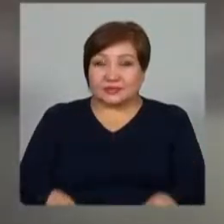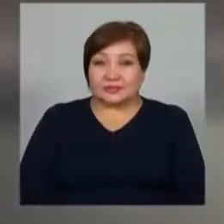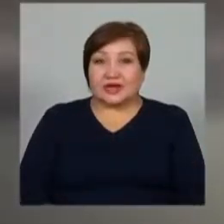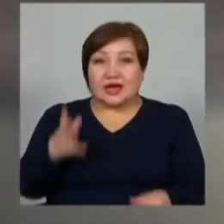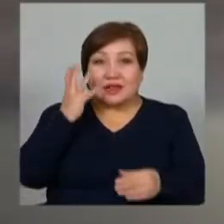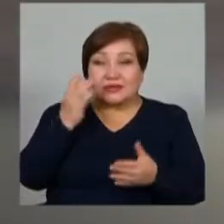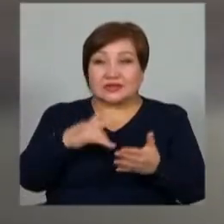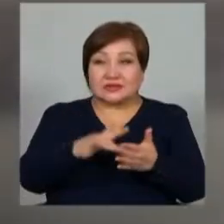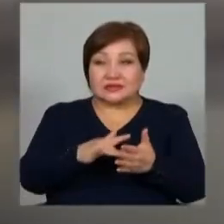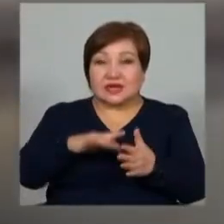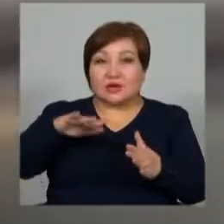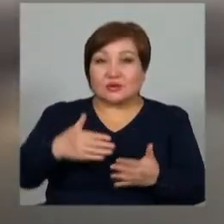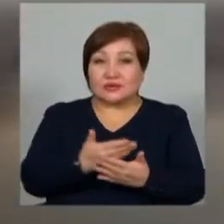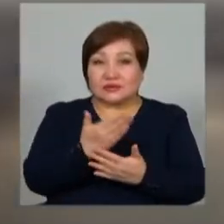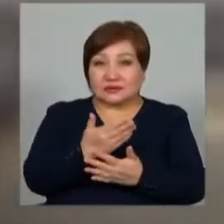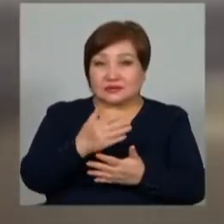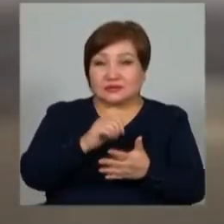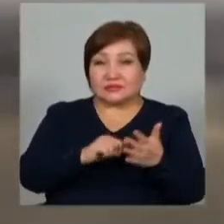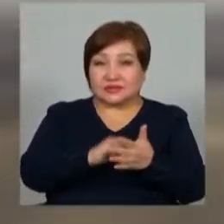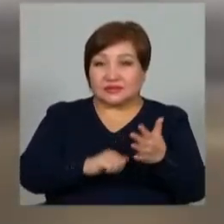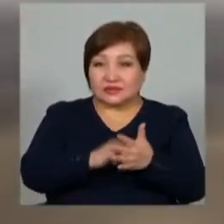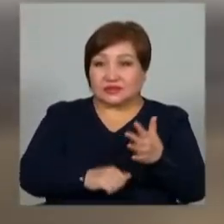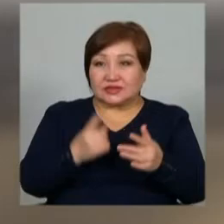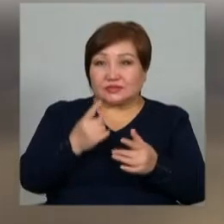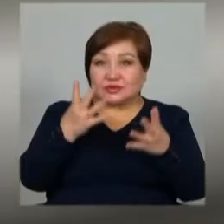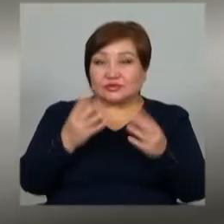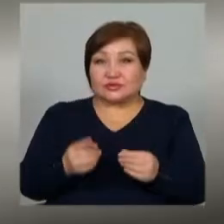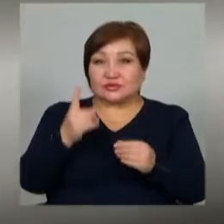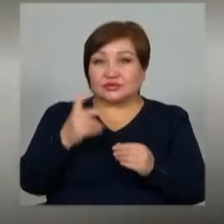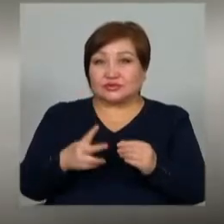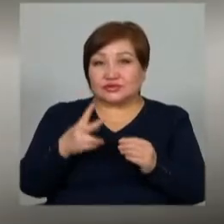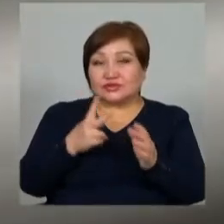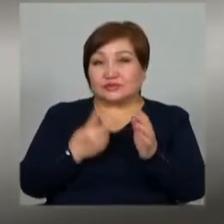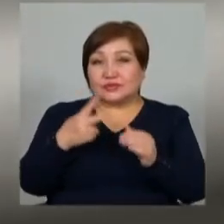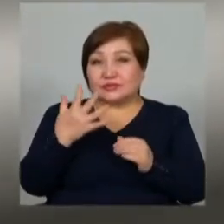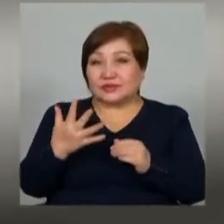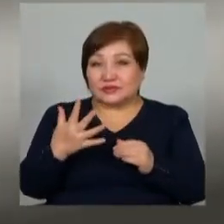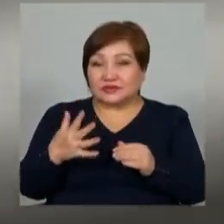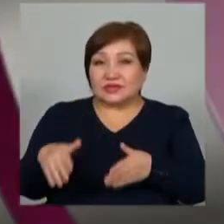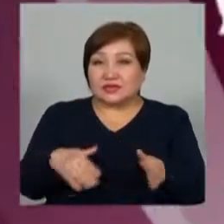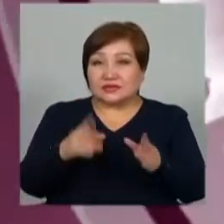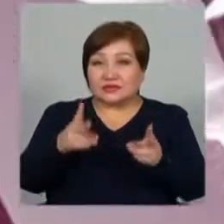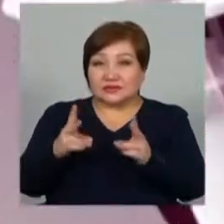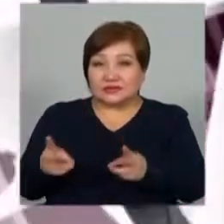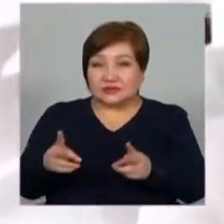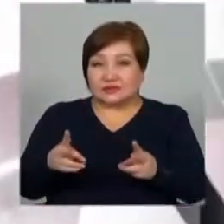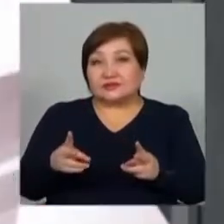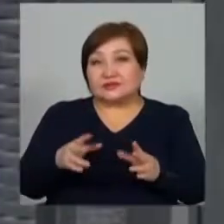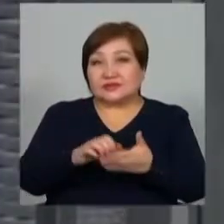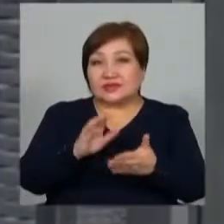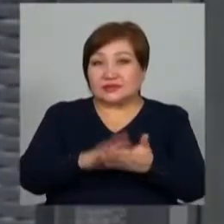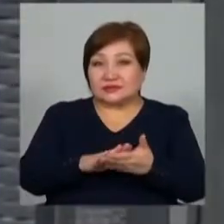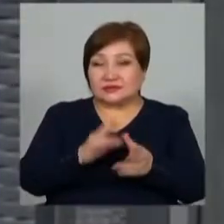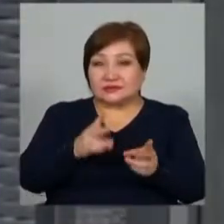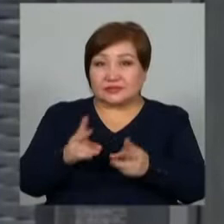Алматыда көктайғақ кесірінен бір күнде 25-тен астам жол көлік оқиғасы тіркелді. Зардап шеккендер бар ма?